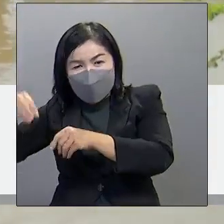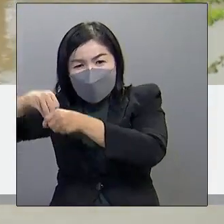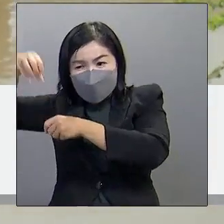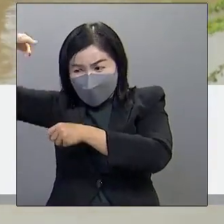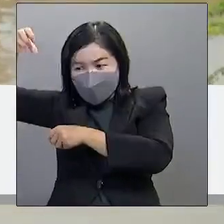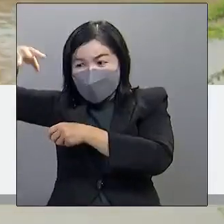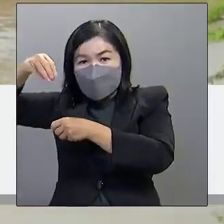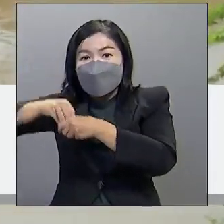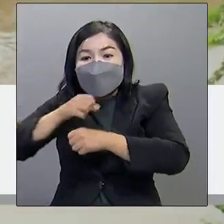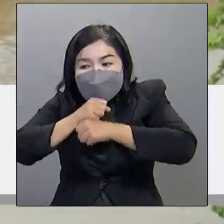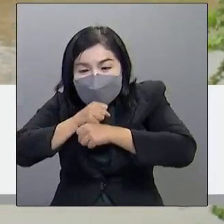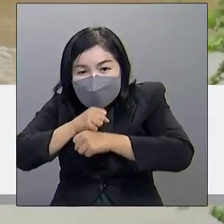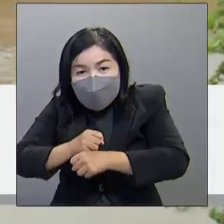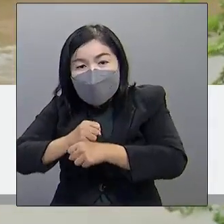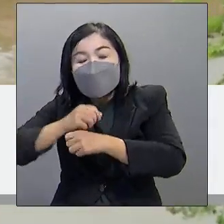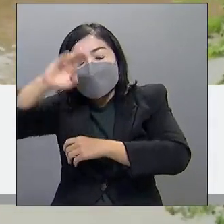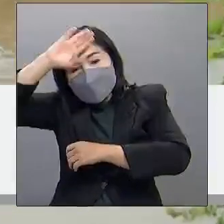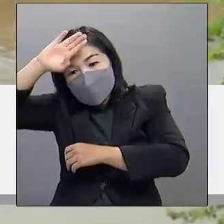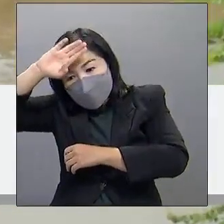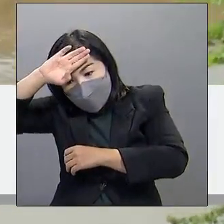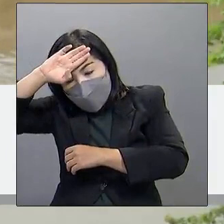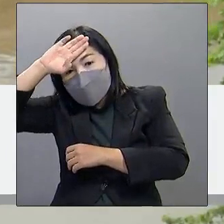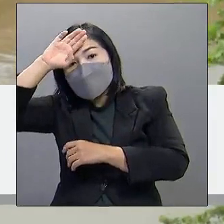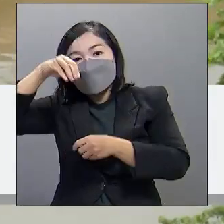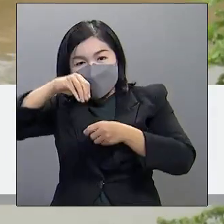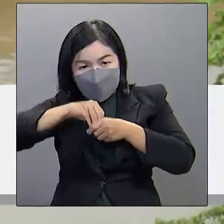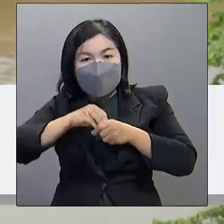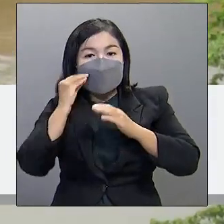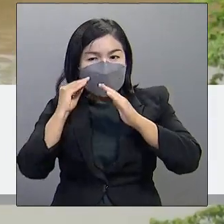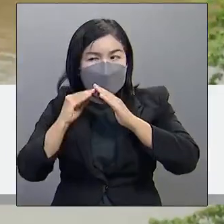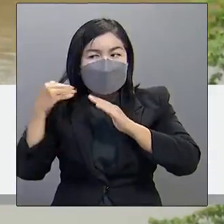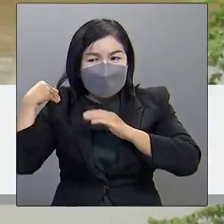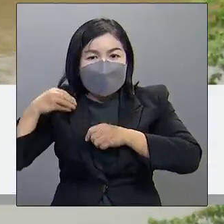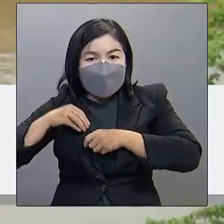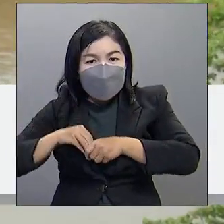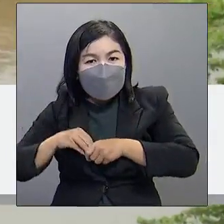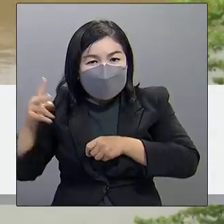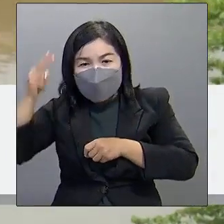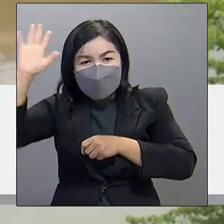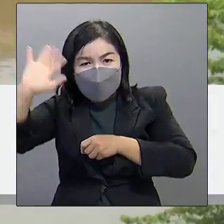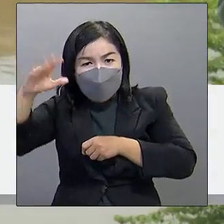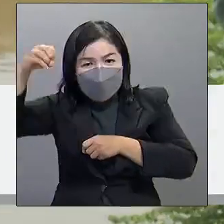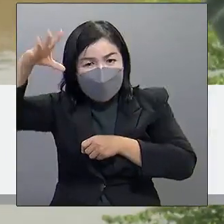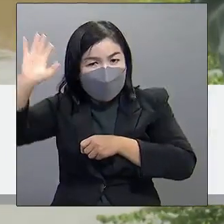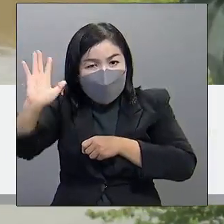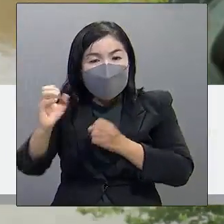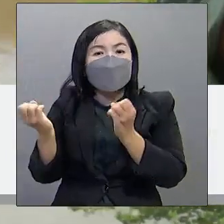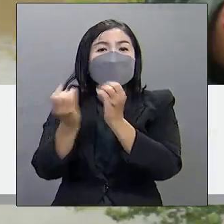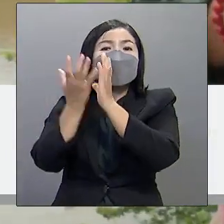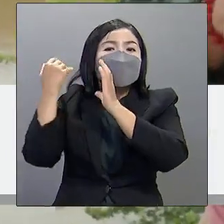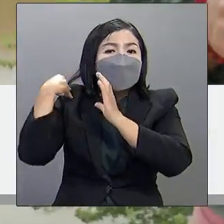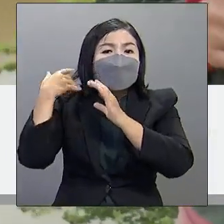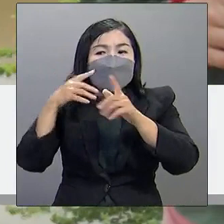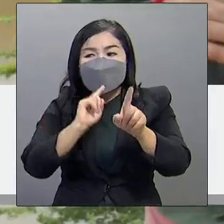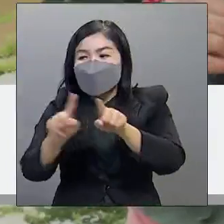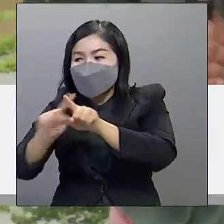ากว่ายังคงมีผู้สูงอายุมีคนที่ยังคงอาศัยอยู่ด้านในอยู่ในขณะนี้นะคะซึ่งก็เป็นผลกระทบที่เกิดขึ้นแล้วก็หลายชุมชน